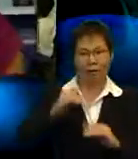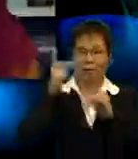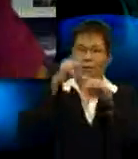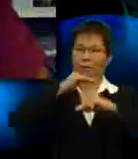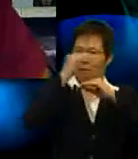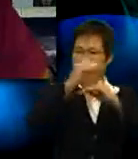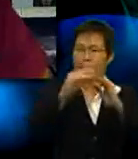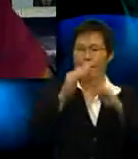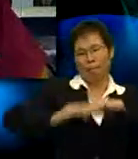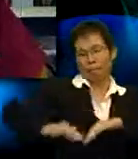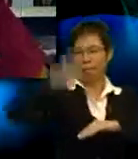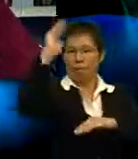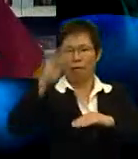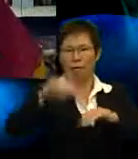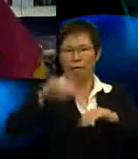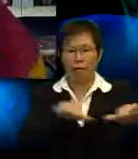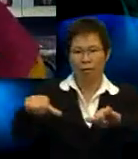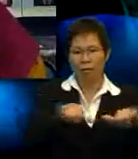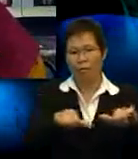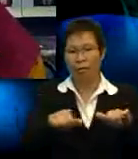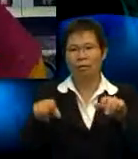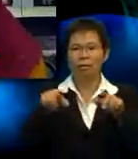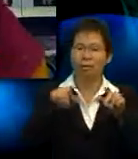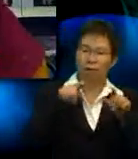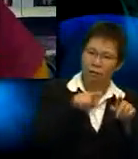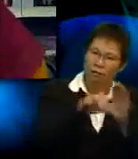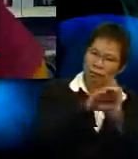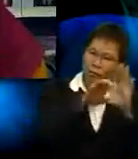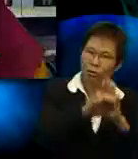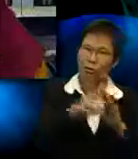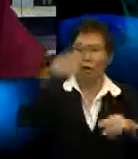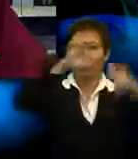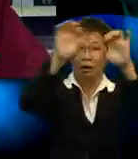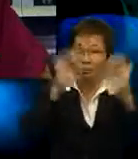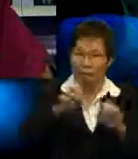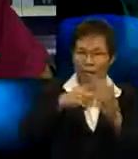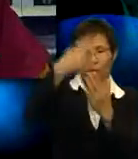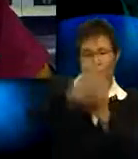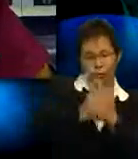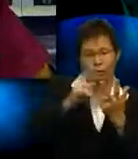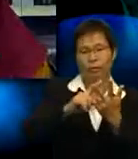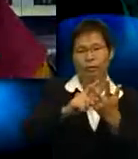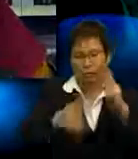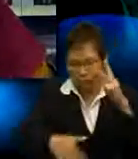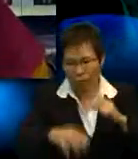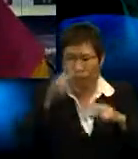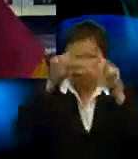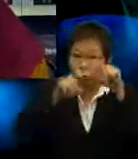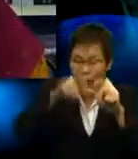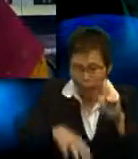optimal. Aktiviti seperti eksperimen, projek, inkuiri penemuan,